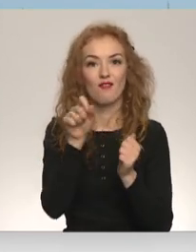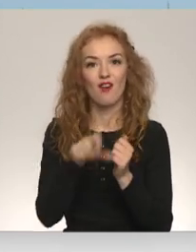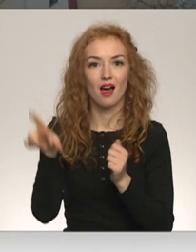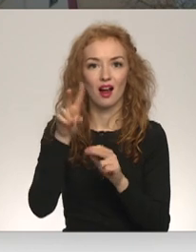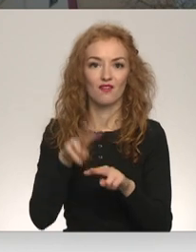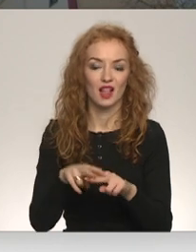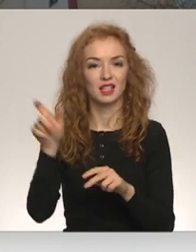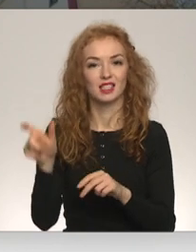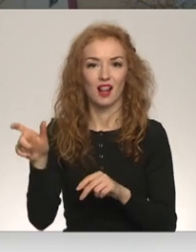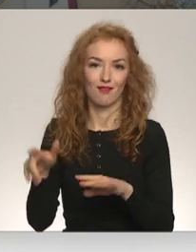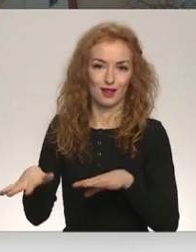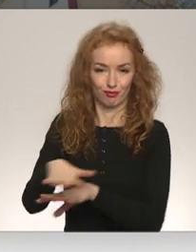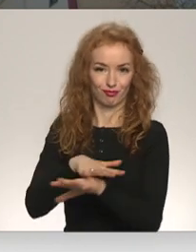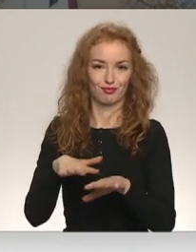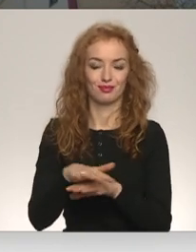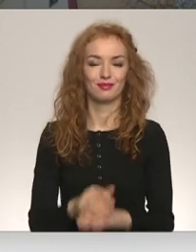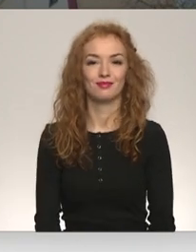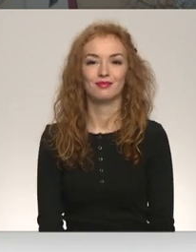vietas cilvēku vidū.